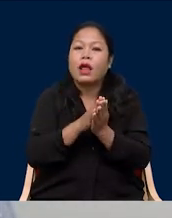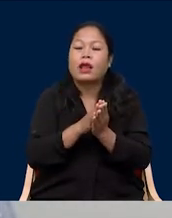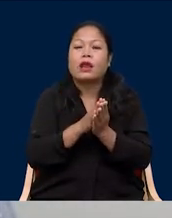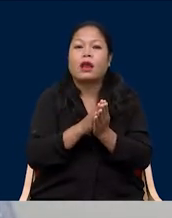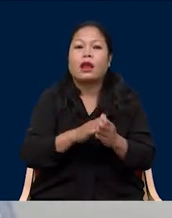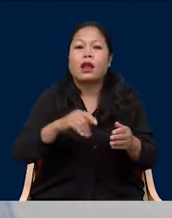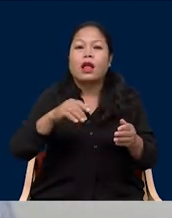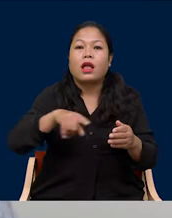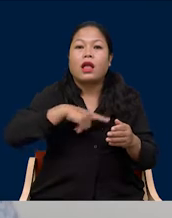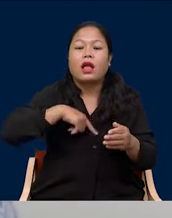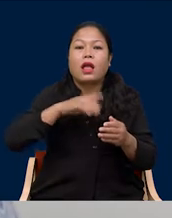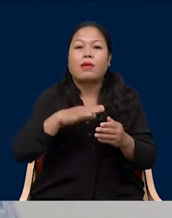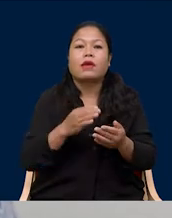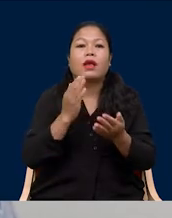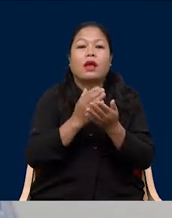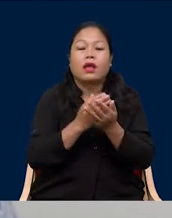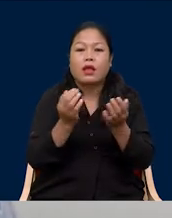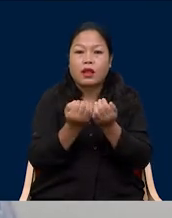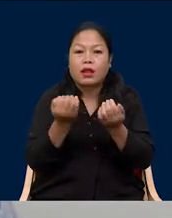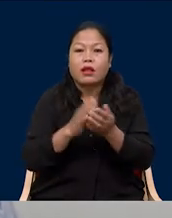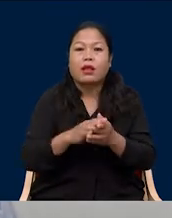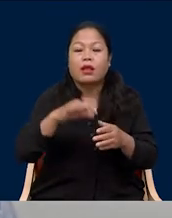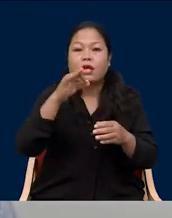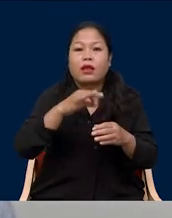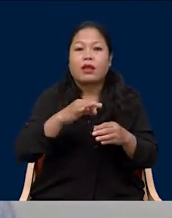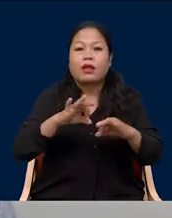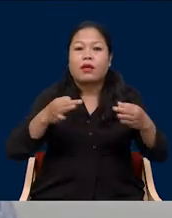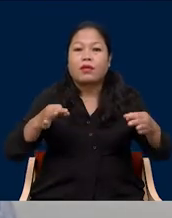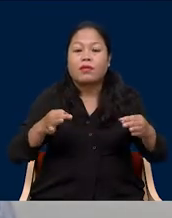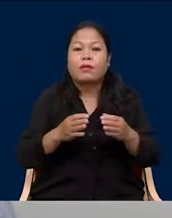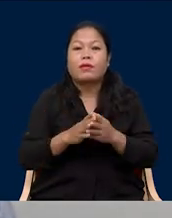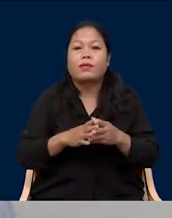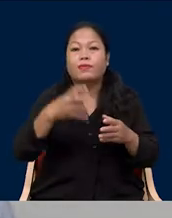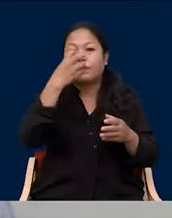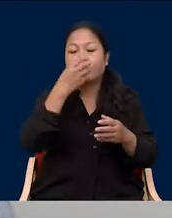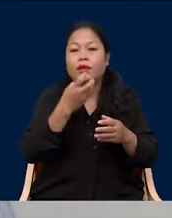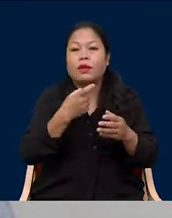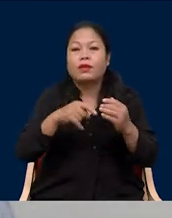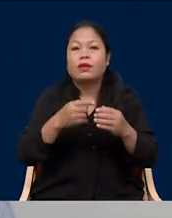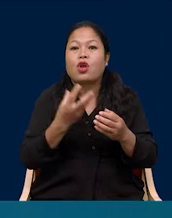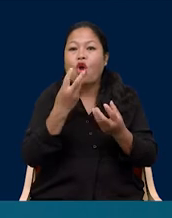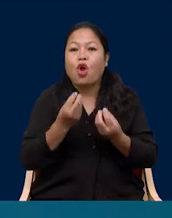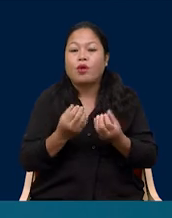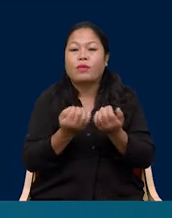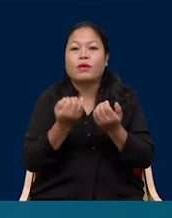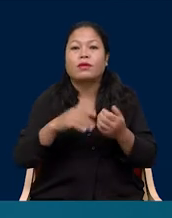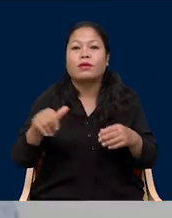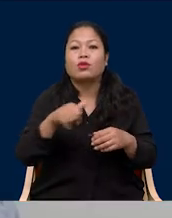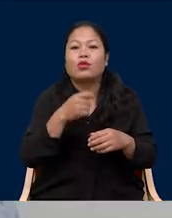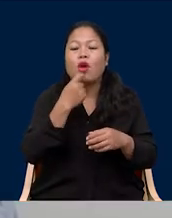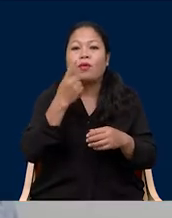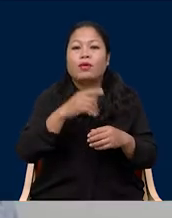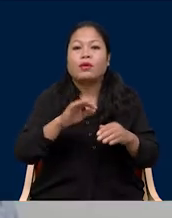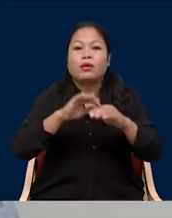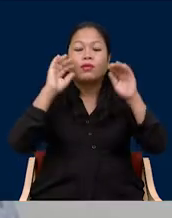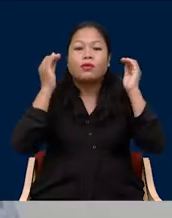कायम राख्नको लागि हामीले उत्सर्जन गर्ने विभिन्न प्रकारका हरितगृह ग्यासहरूको चाहिँ उत्सर्जनमा कमी गर्ने हो। अब